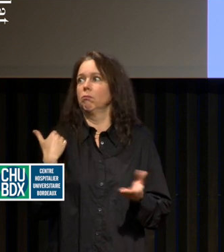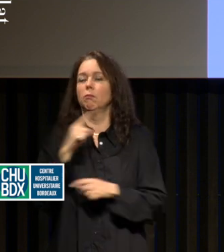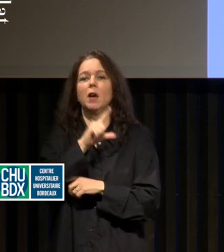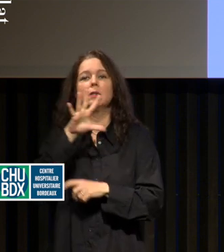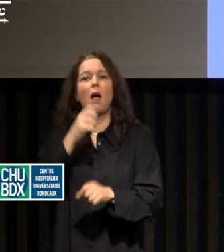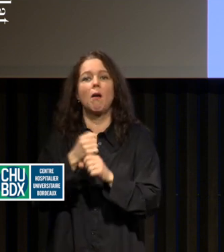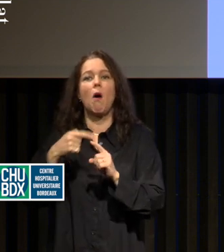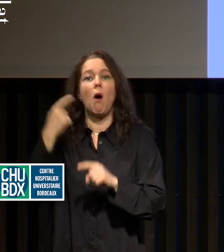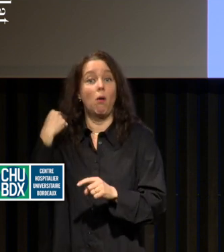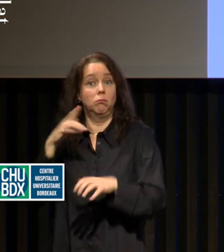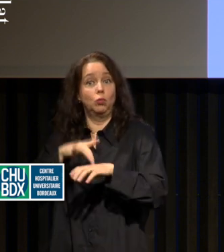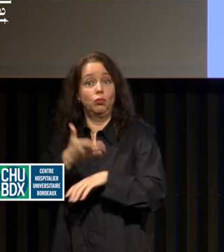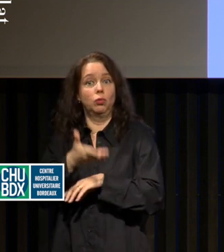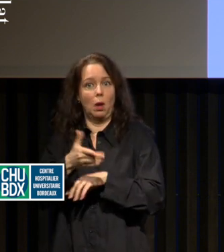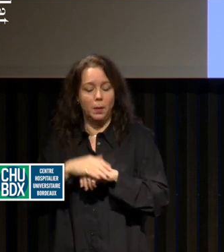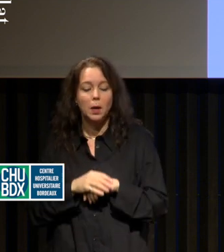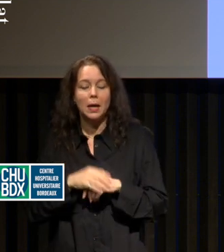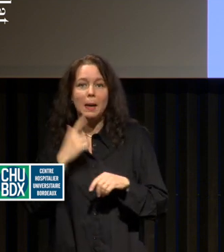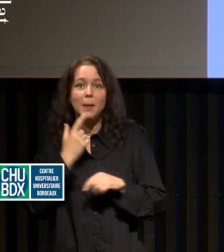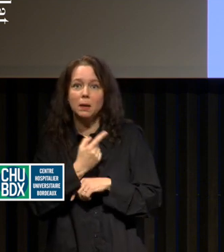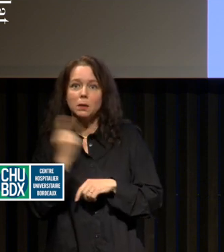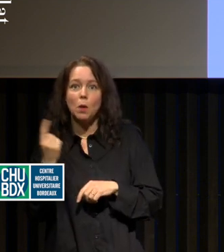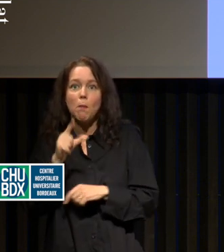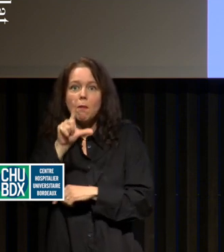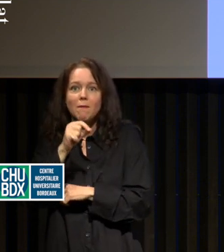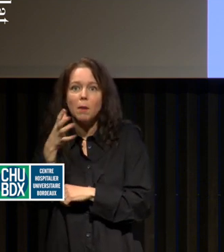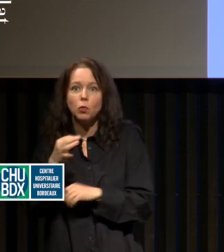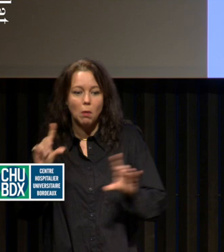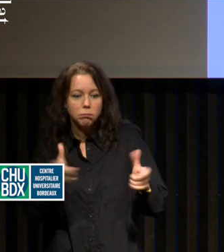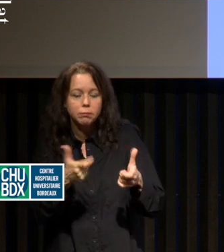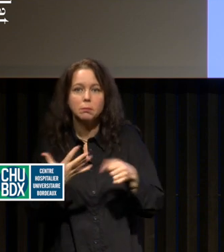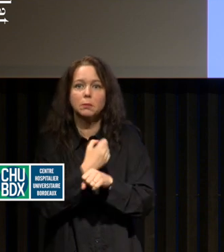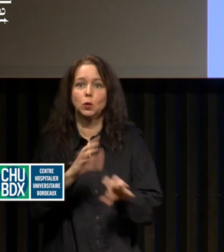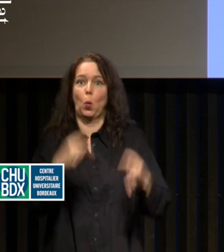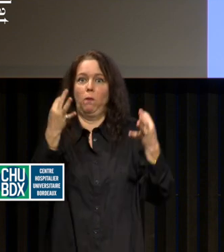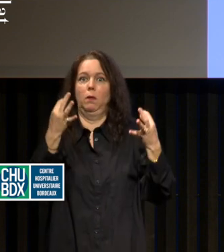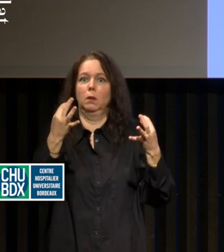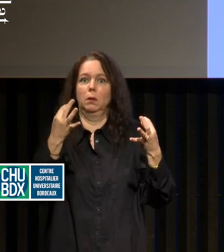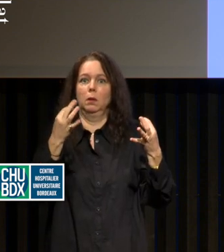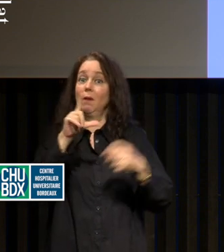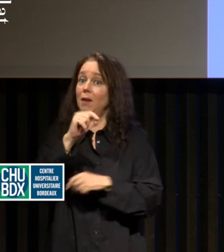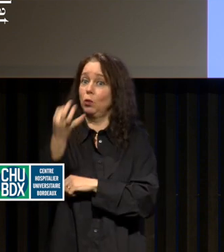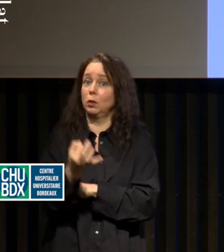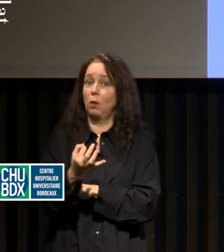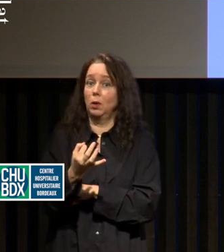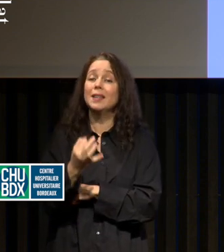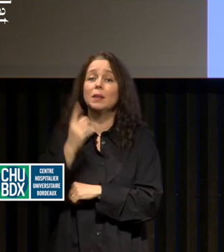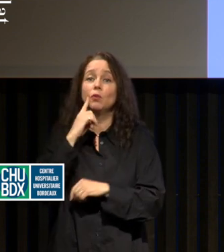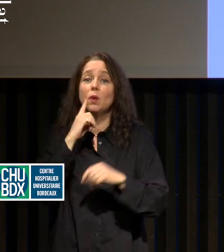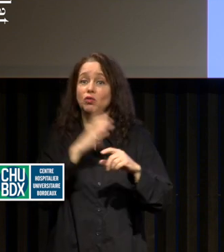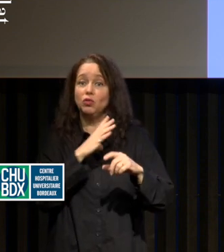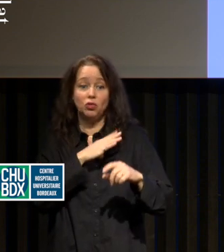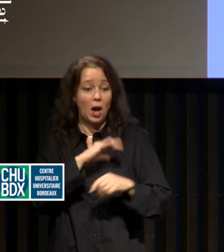ans, on avait accès seulement à la connaissance de 20% des bactéries du microbiote intestinal, parce qu'il y a toute une partie qui n'est pas